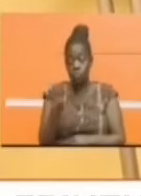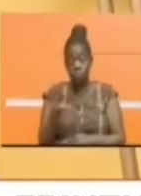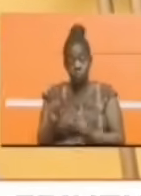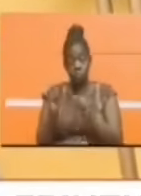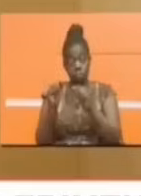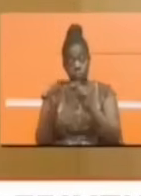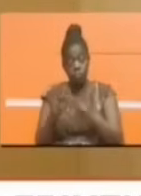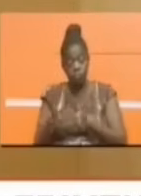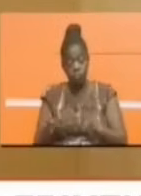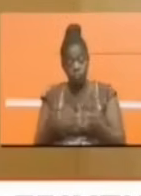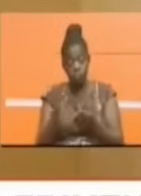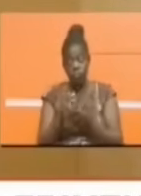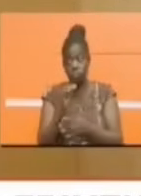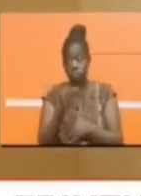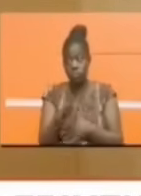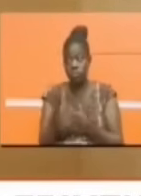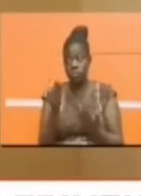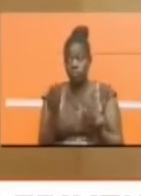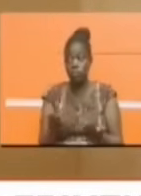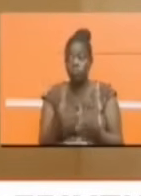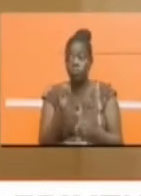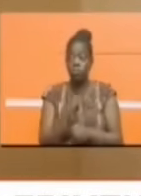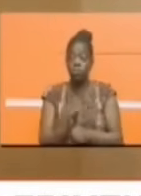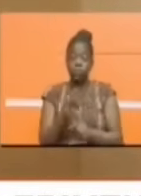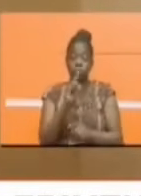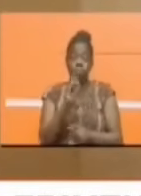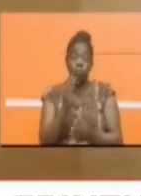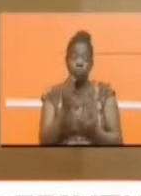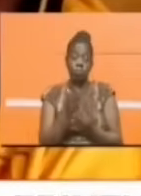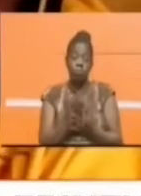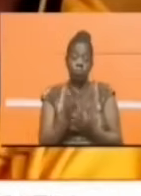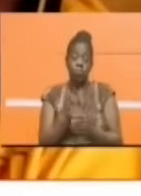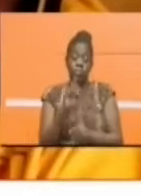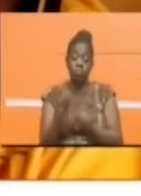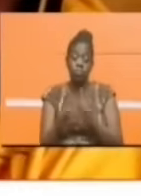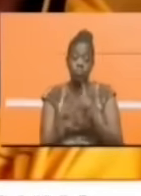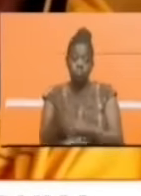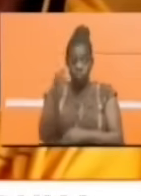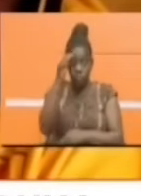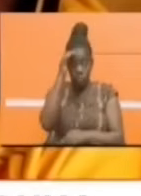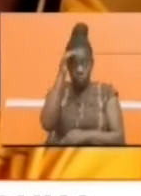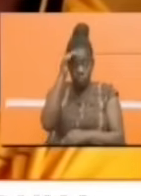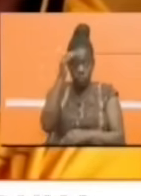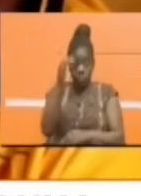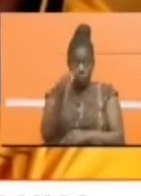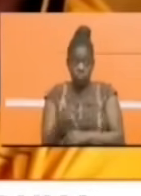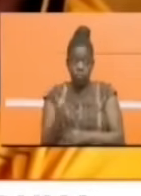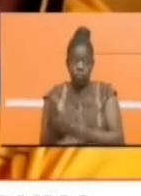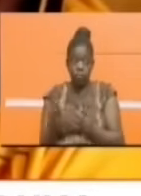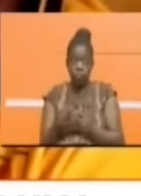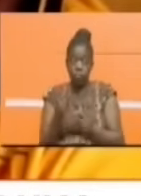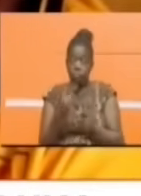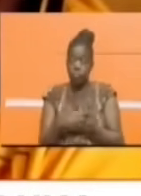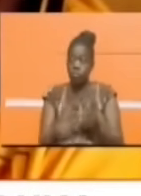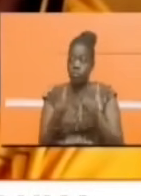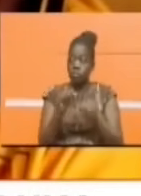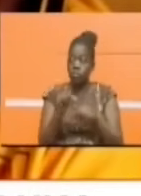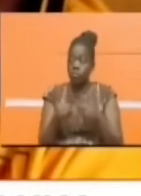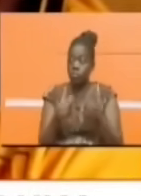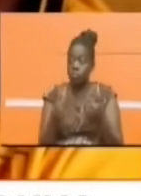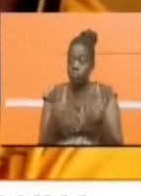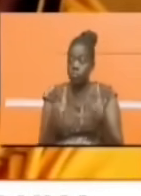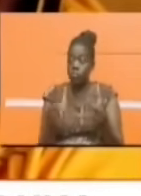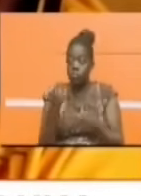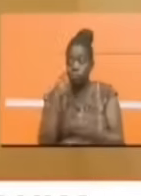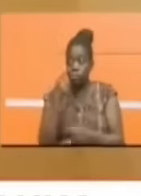kunoonyereza kuba gwe mulimu. Wakati mukusaba ebibuuzo kikomeka ategeeza nga poliisi beyita Katende yabuze okumwogera kwabula